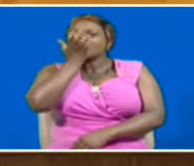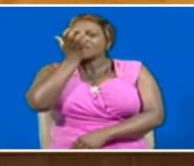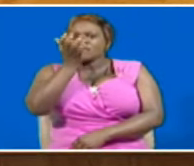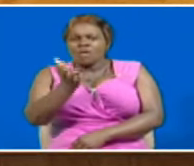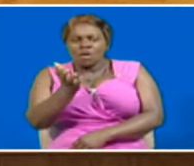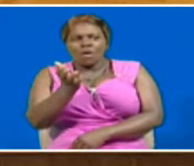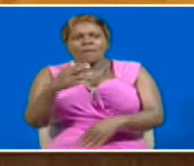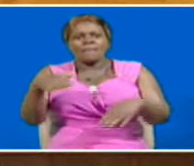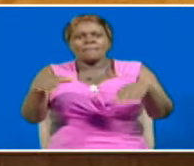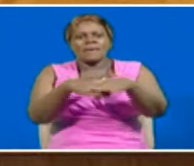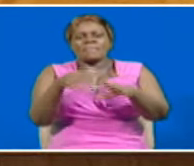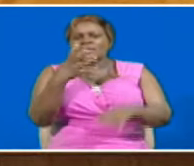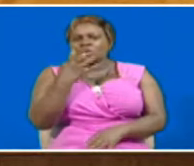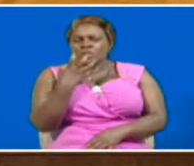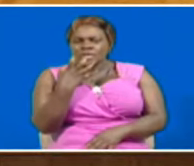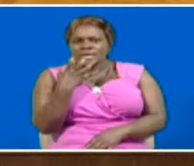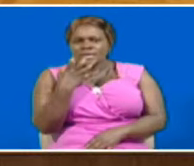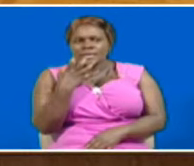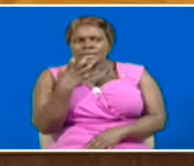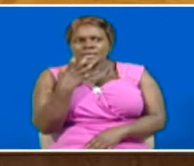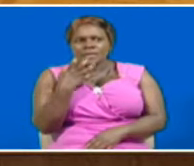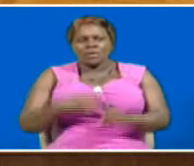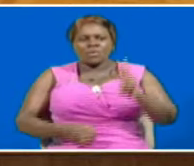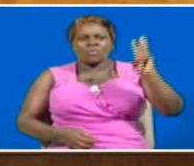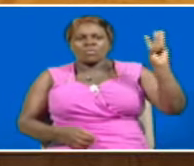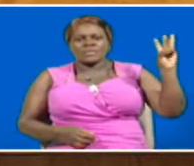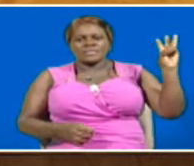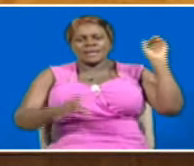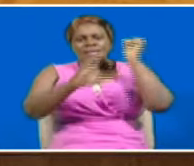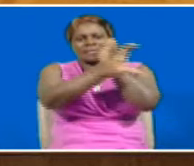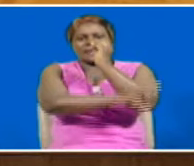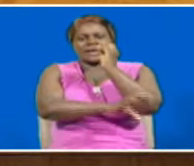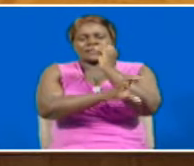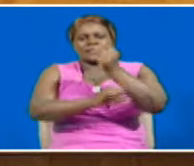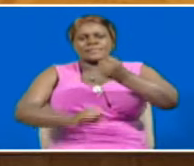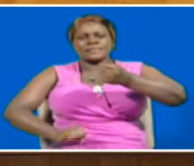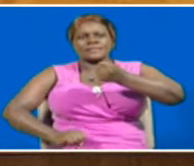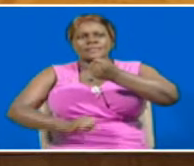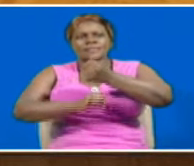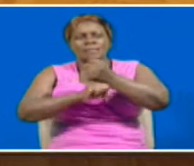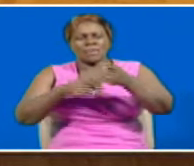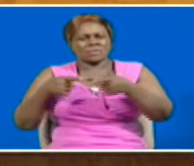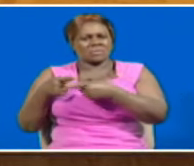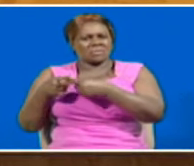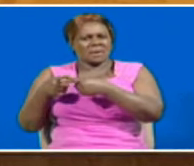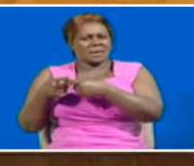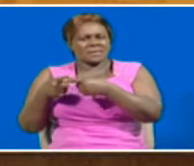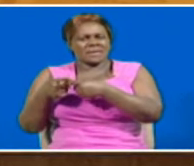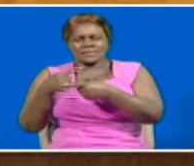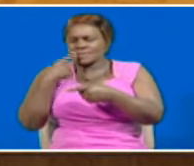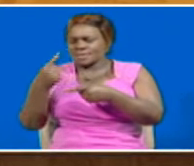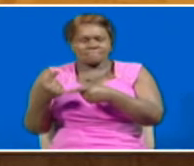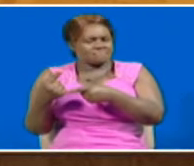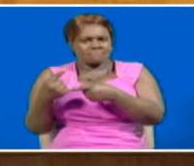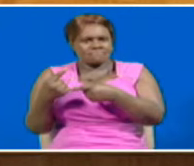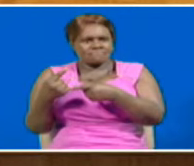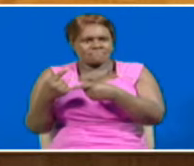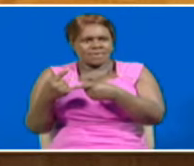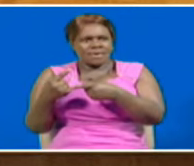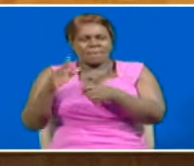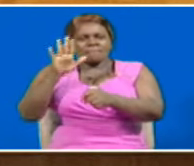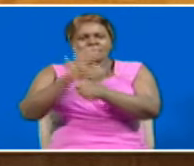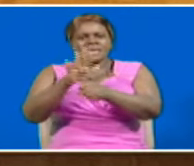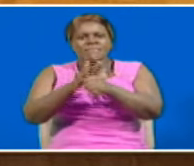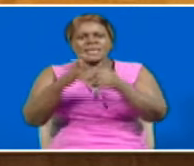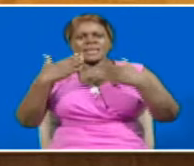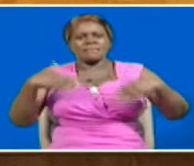madai ya wanachama wa ODM kwenye eneo la magharibi mwa nchi wanaomuunga mkono Wycliffe Oparanya, akisema kwamba asilimia kubwa